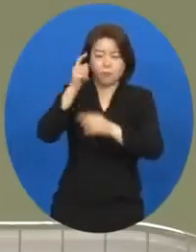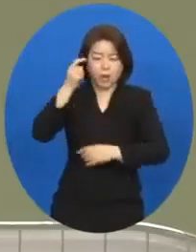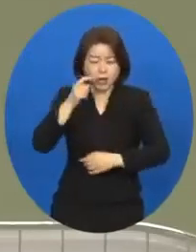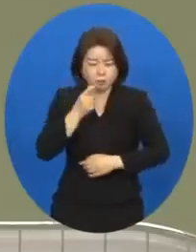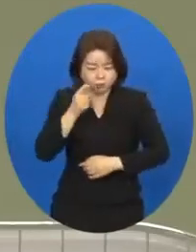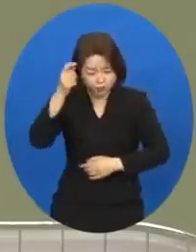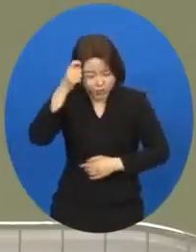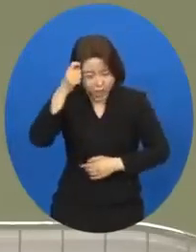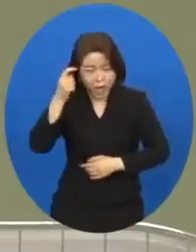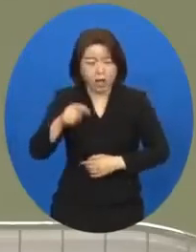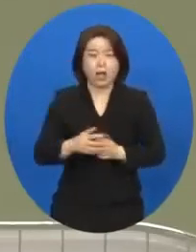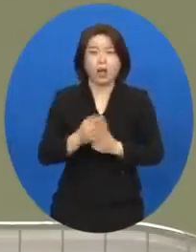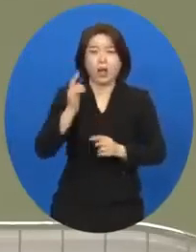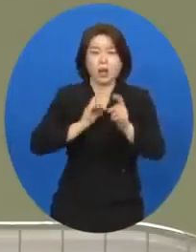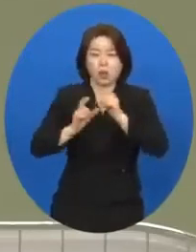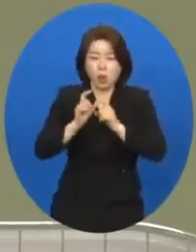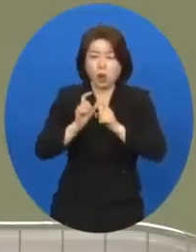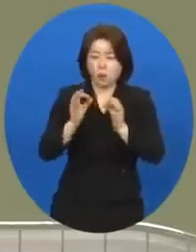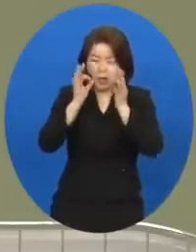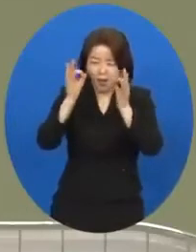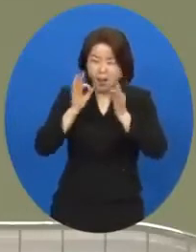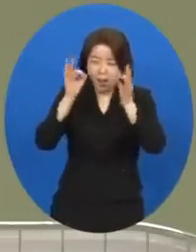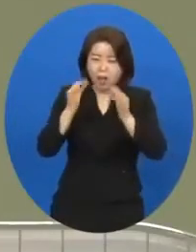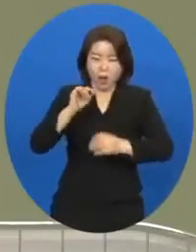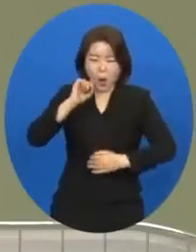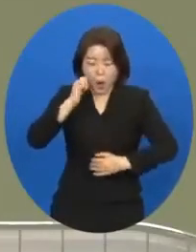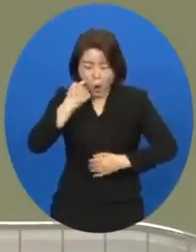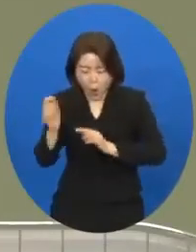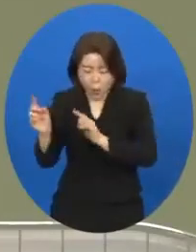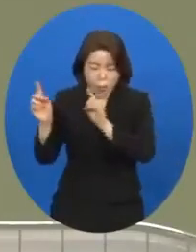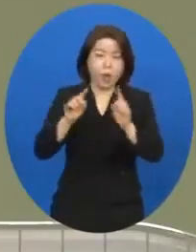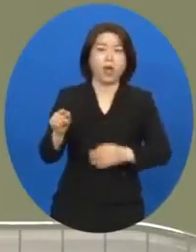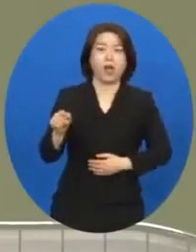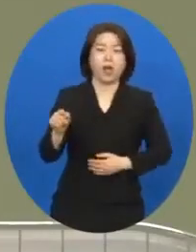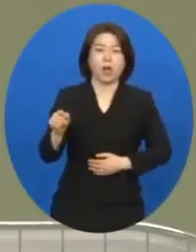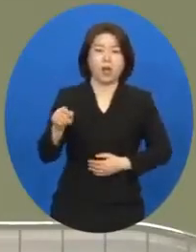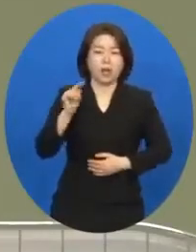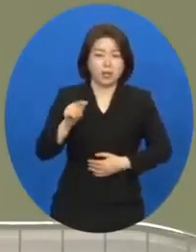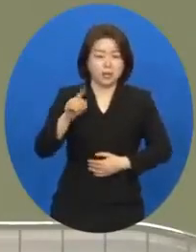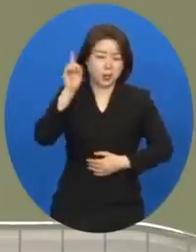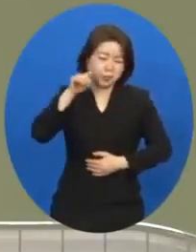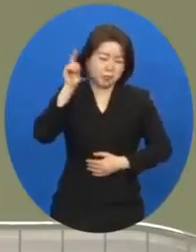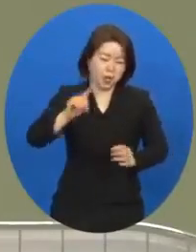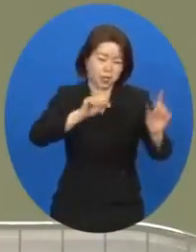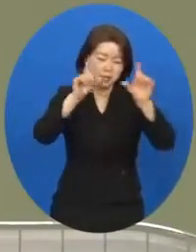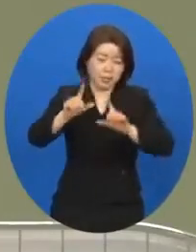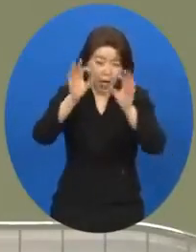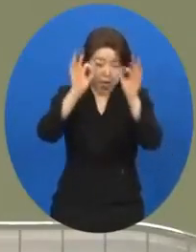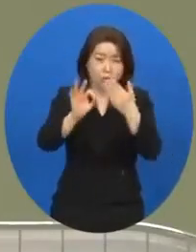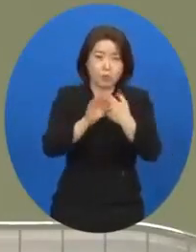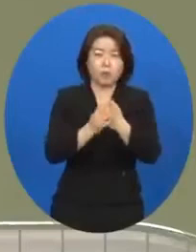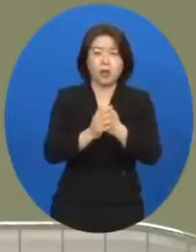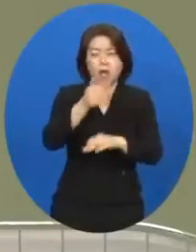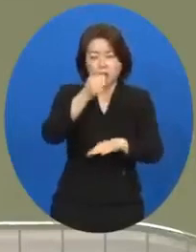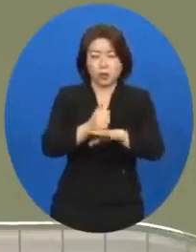시간을 가져야 겨우 회복이 됩니다. 이런 식으로 매일 살아가다 보면 결국 두 마음을